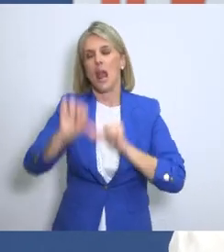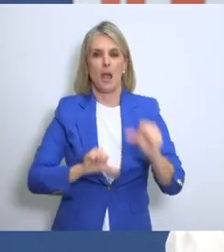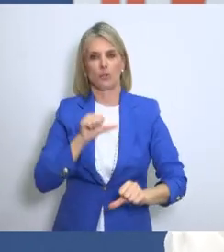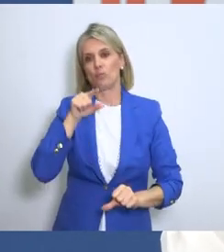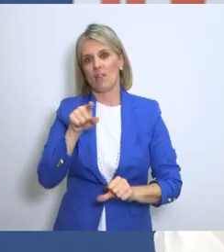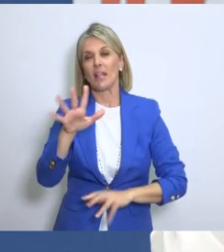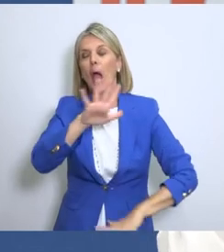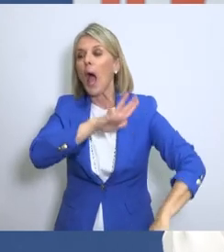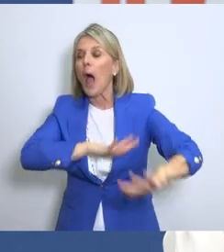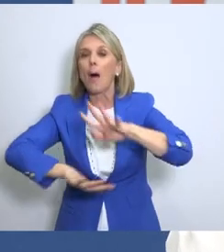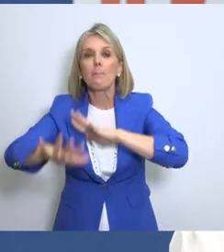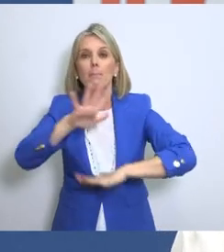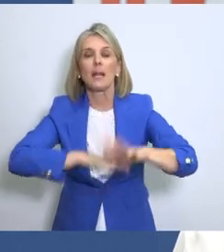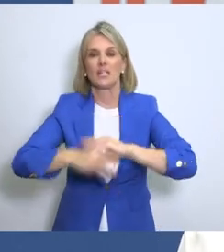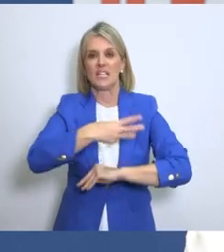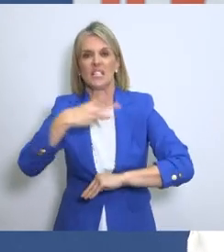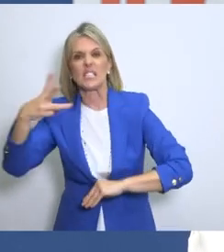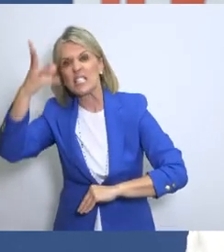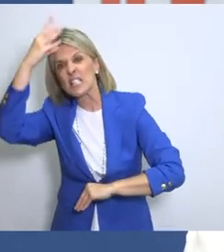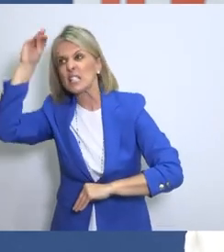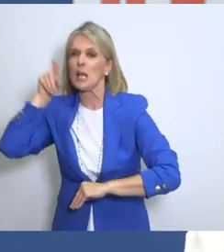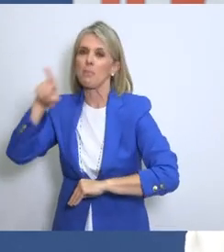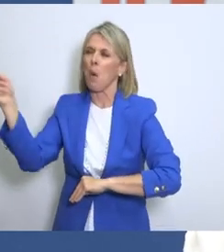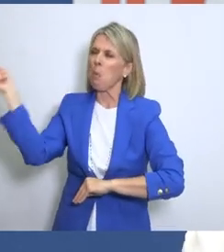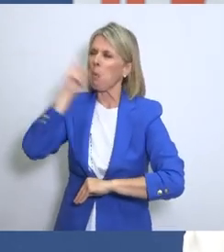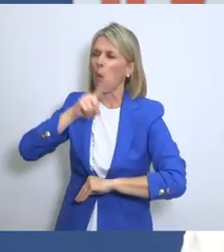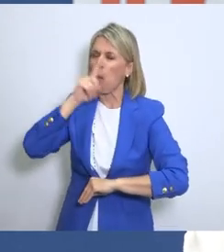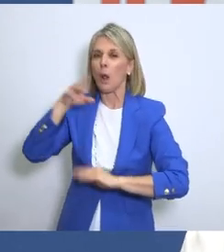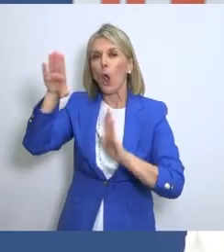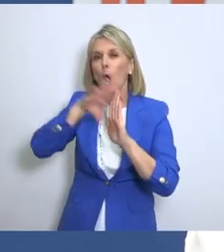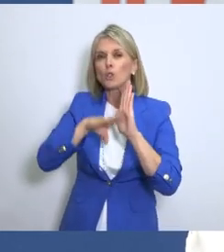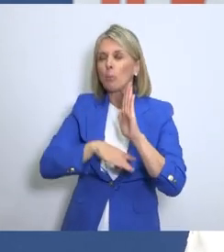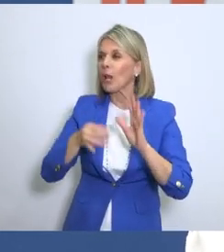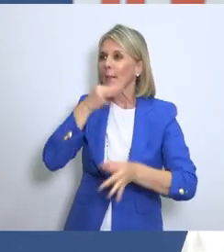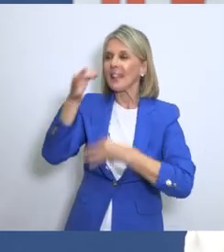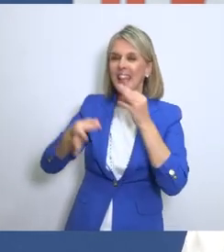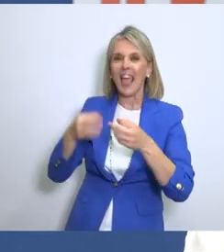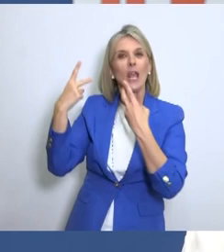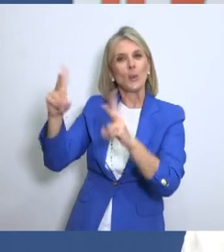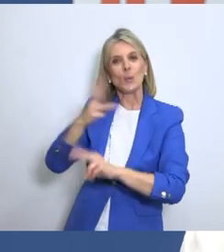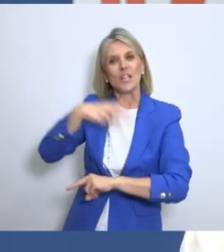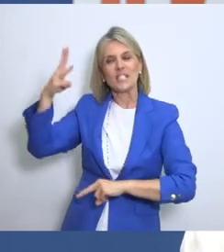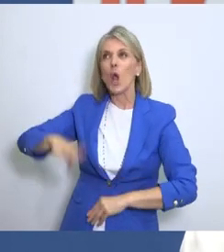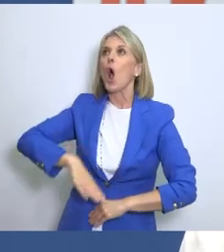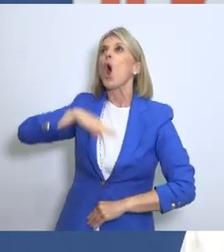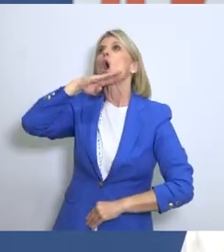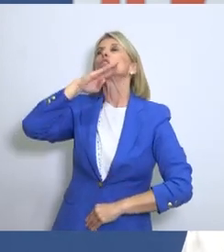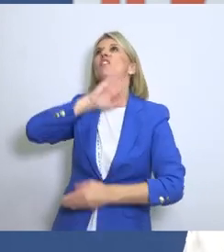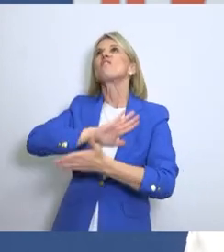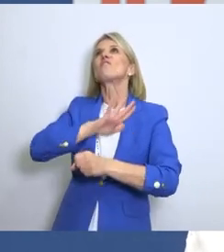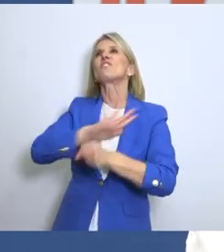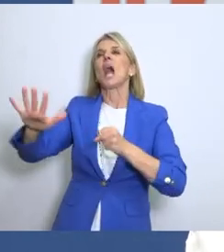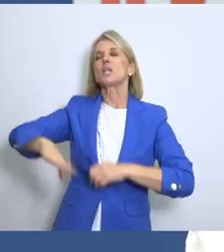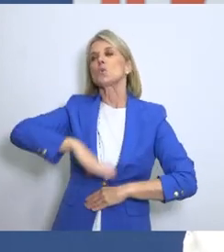τεράστια απάτη του ΣΥΡΙΖΑ και του Τσίπρα. Όπως λέει και το πρόγραμμά τους, ως εδώ πραγματικά με την τεράστια ζημιά που μας